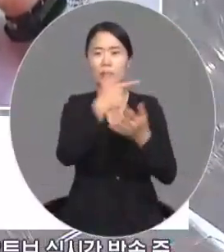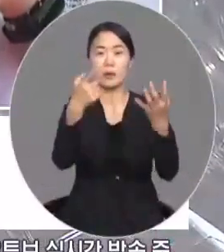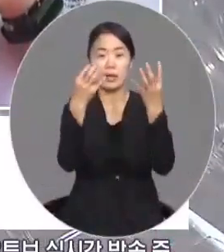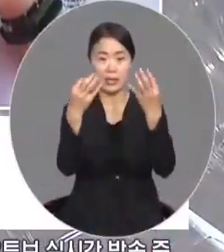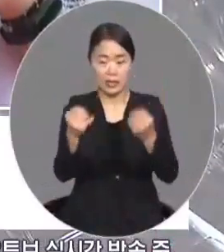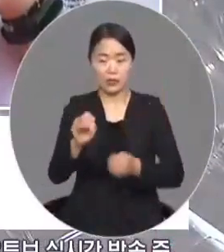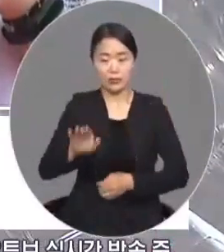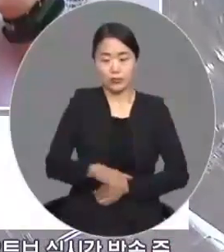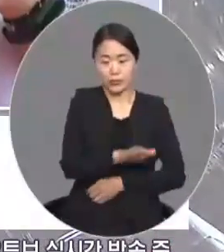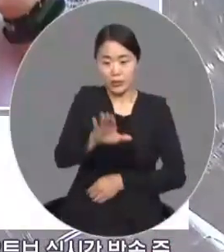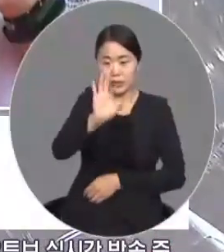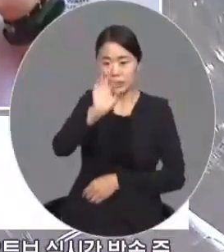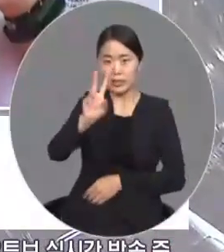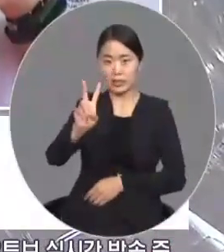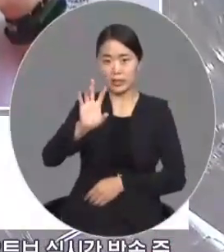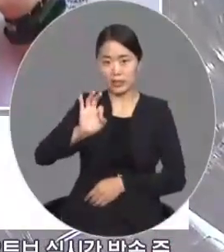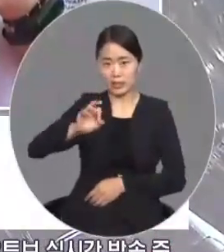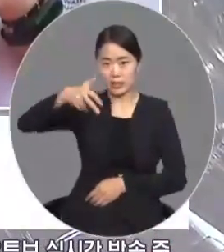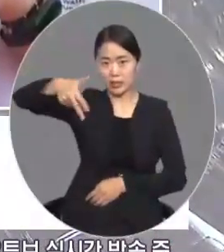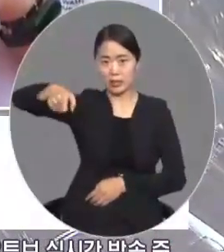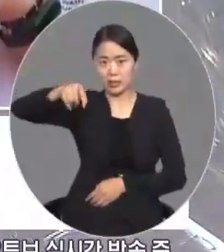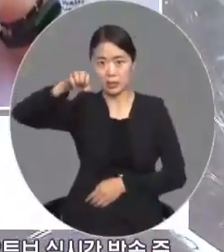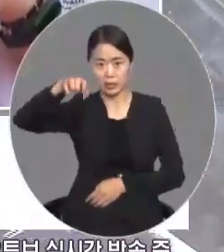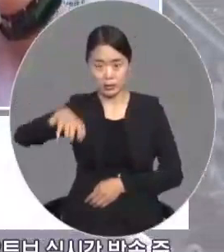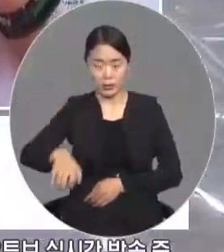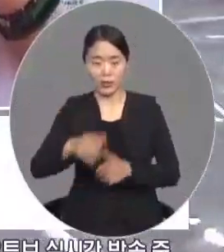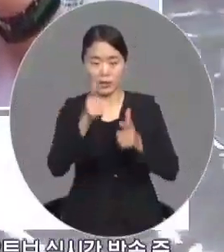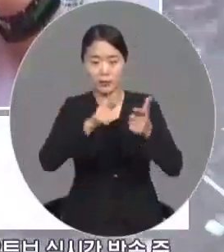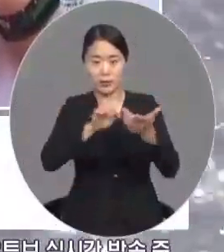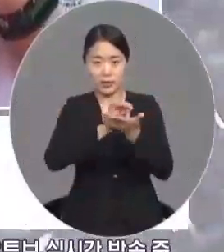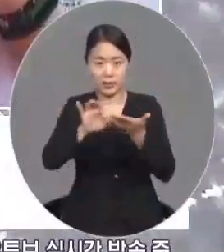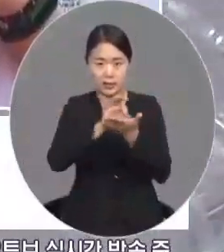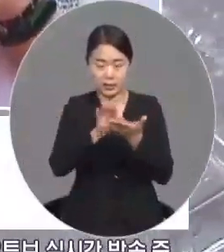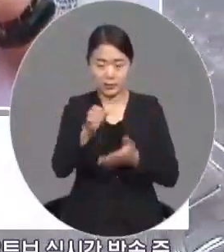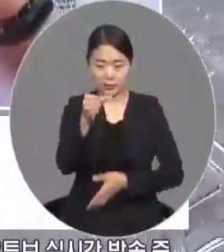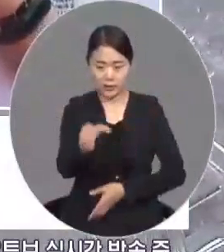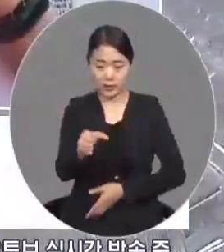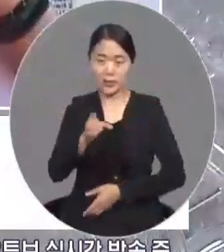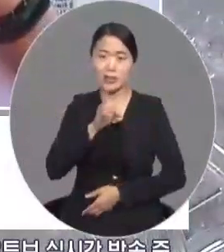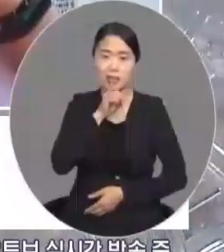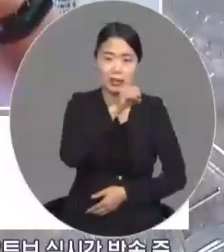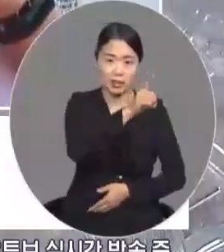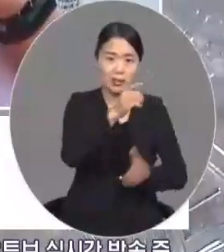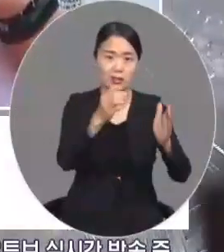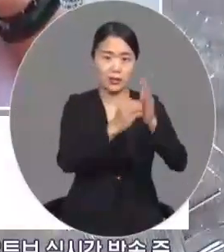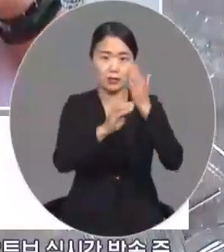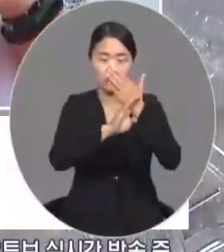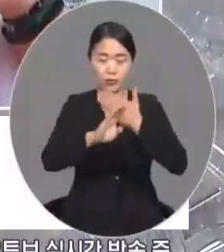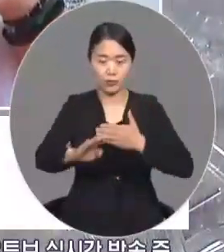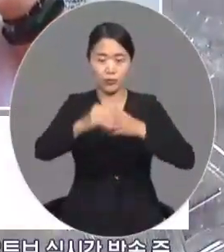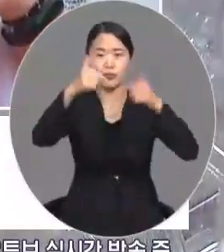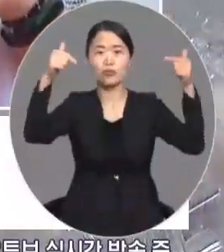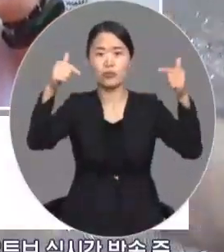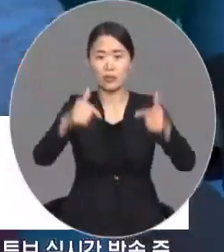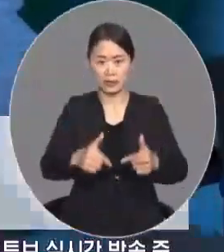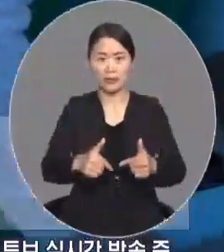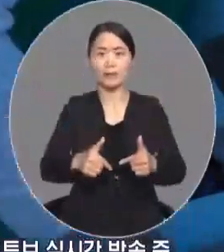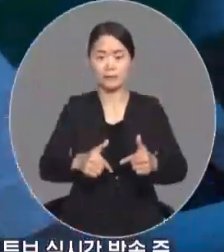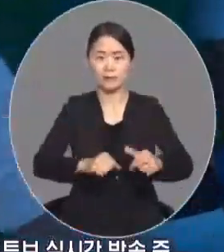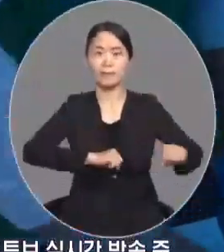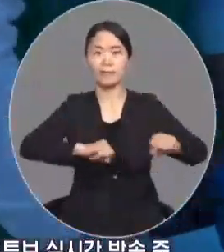양정동 먼저 저 다회용기를 신청해서 쓰레기를 줄이자는 차원에서 시작하게